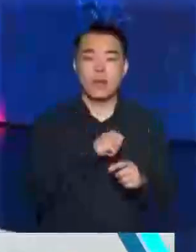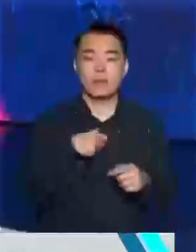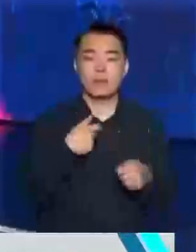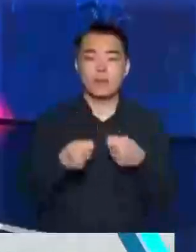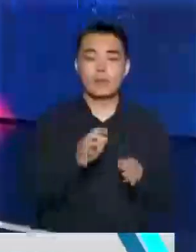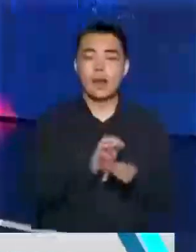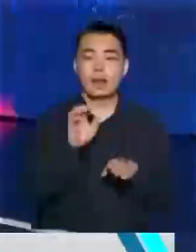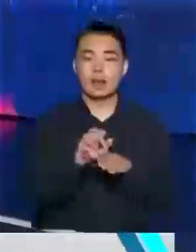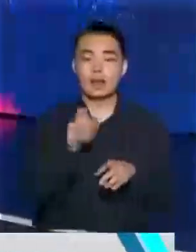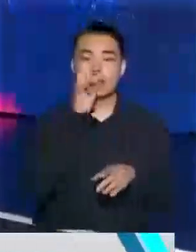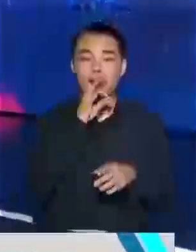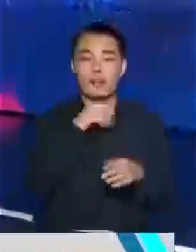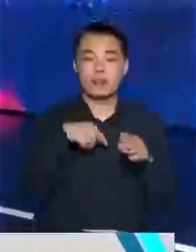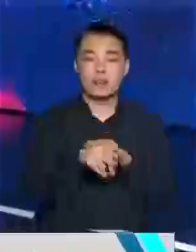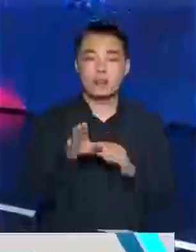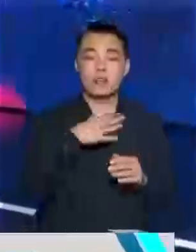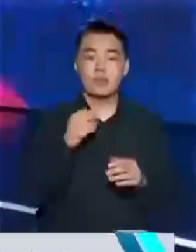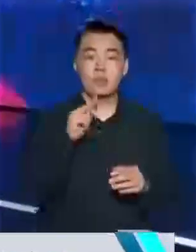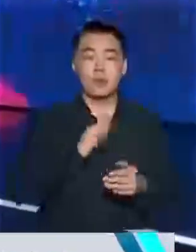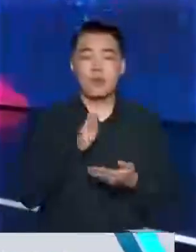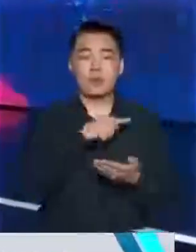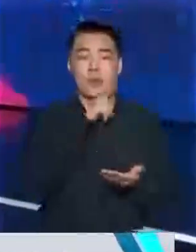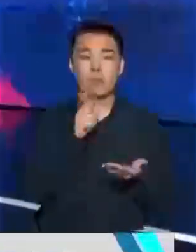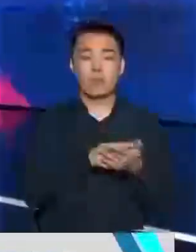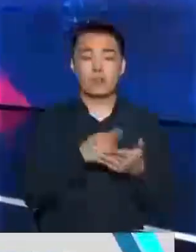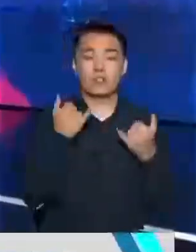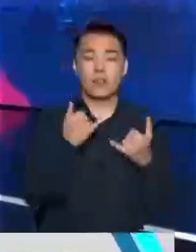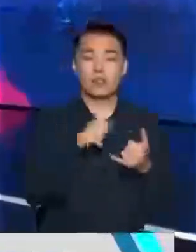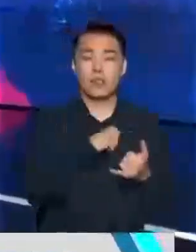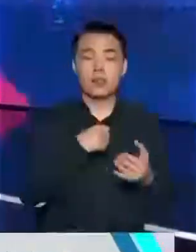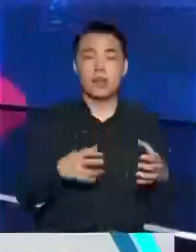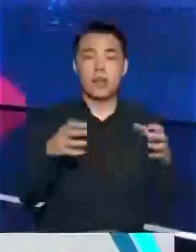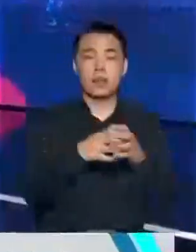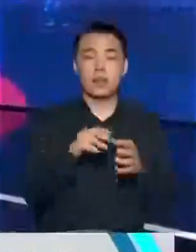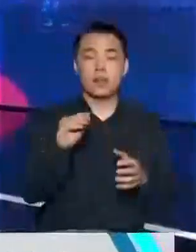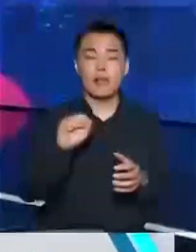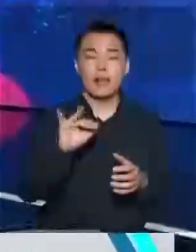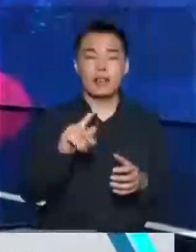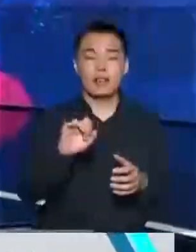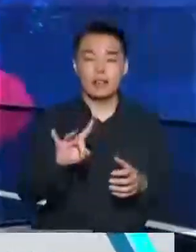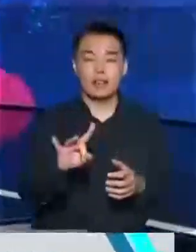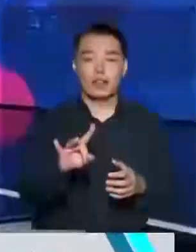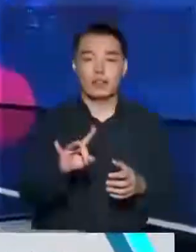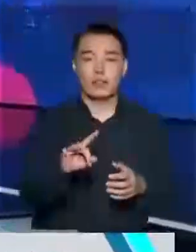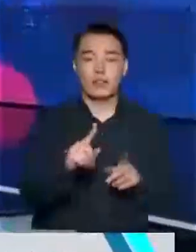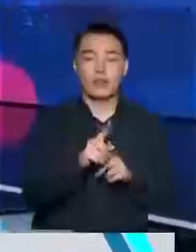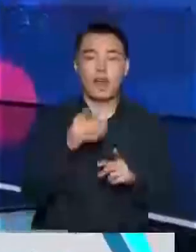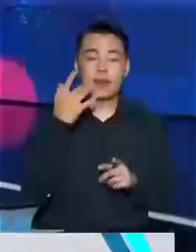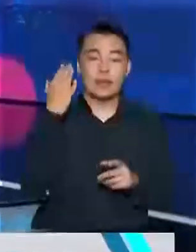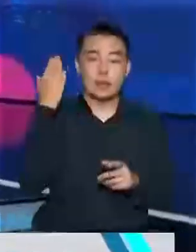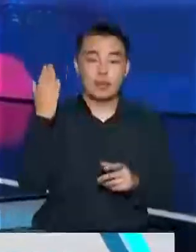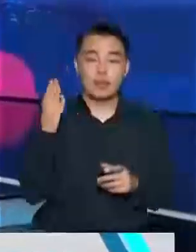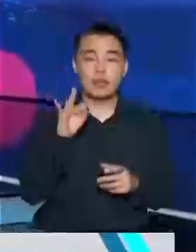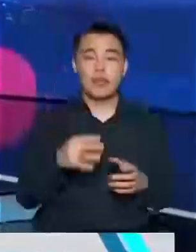поставляемых лекарственных средств. Кроме того, прорабатывается вопрос сейчас с компаниями Pfizer, это Америка, и